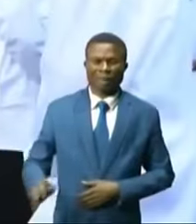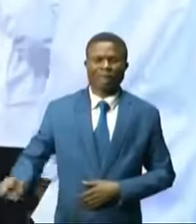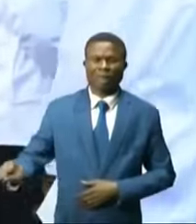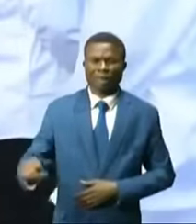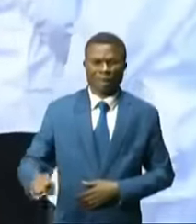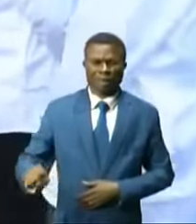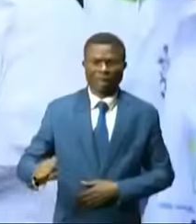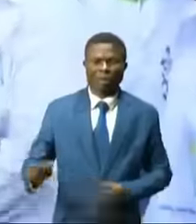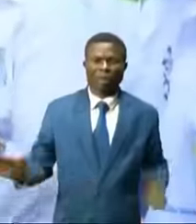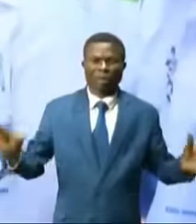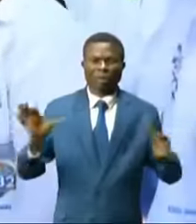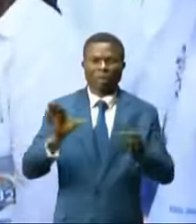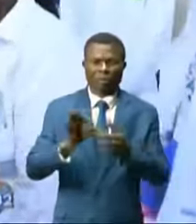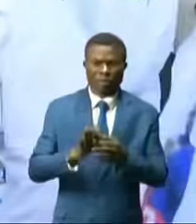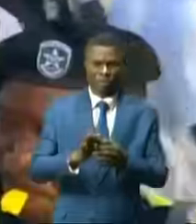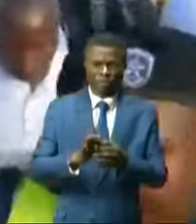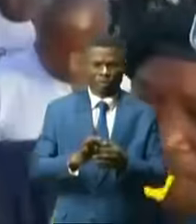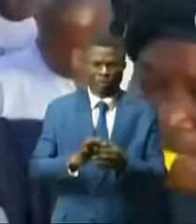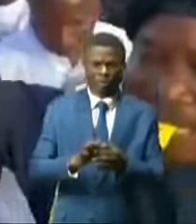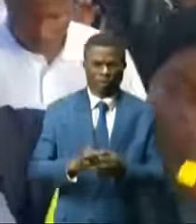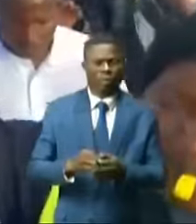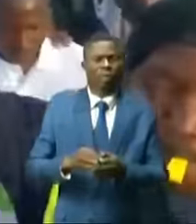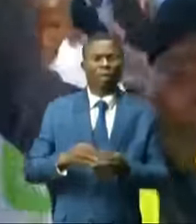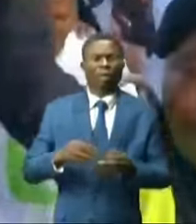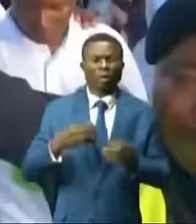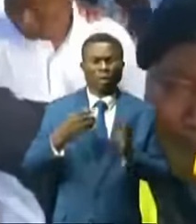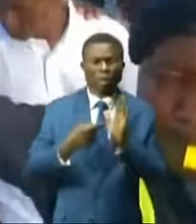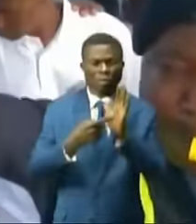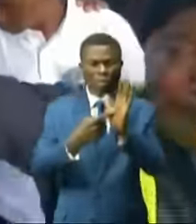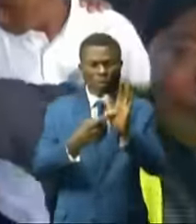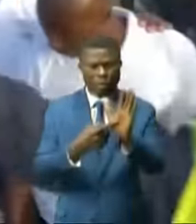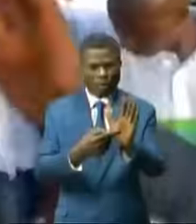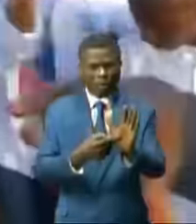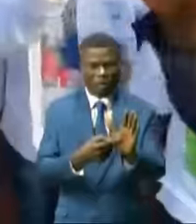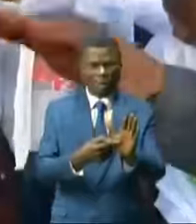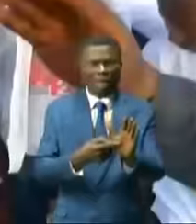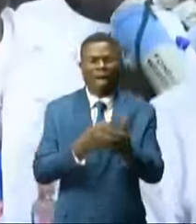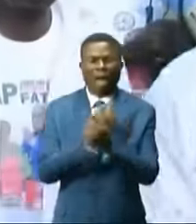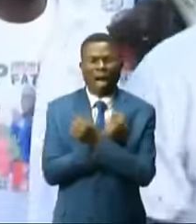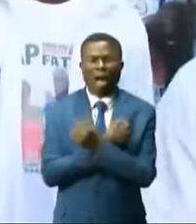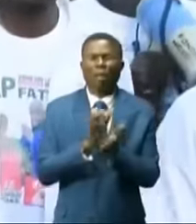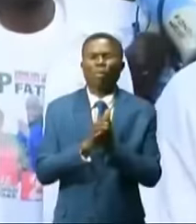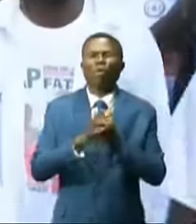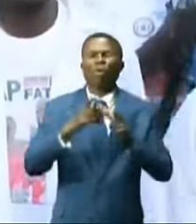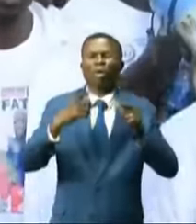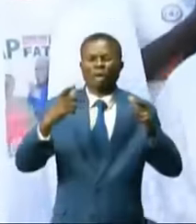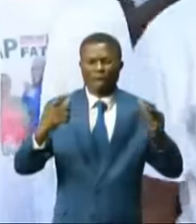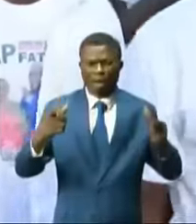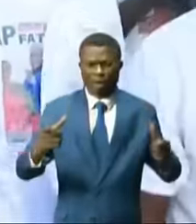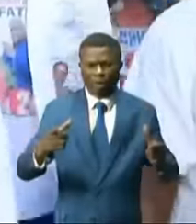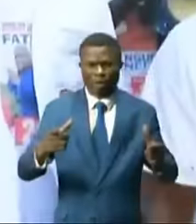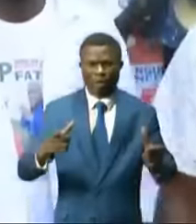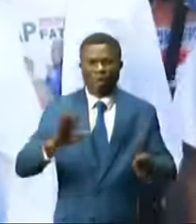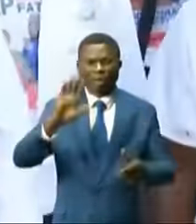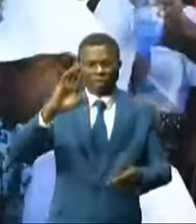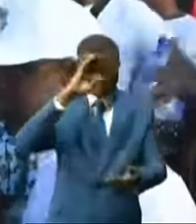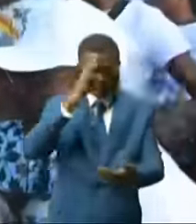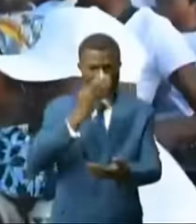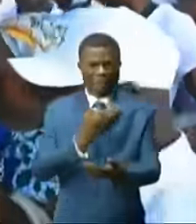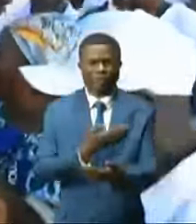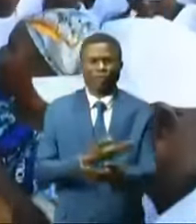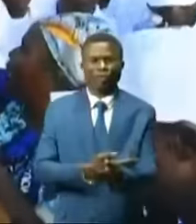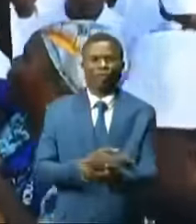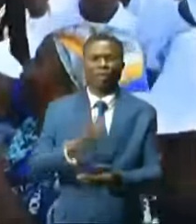À l'unisson, ils ont accouru de partout pour réserver cet accueil délirant à une digne fille du coin.